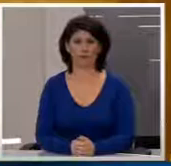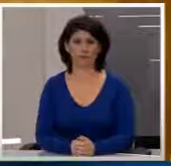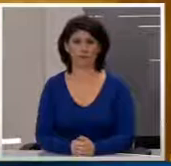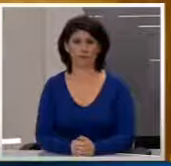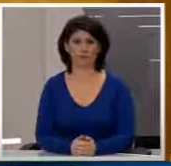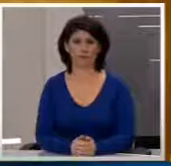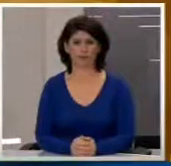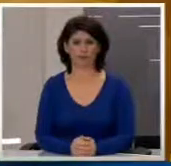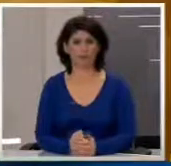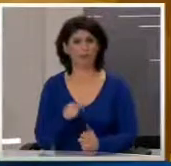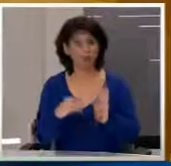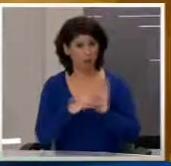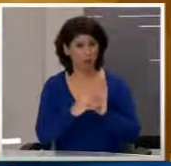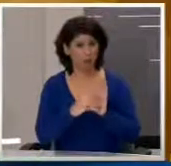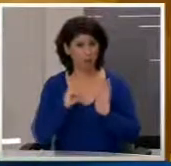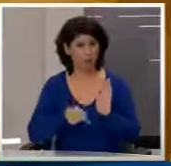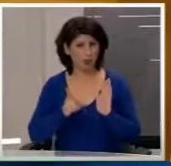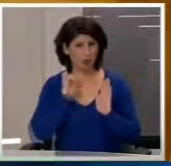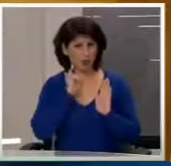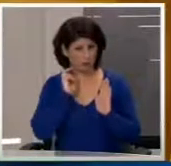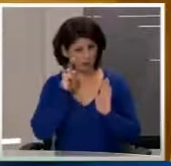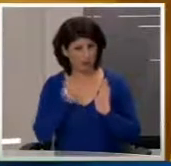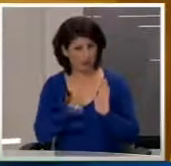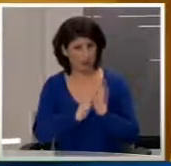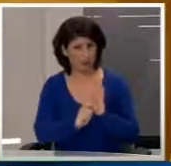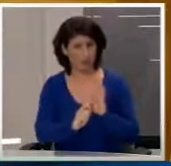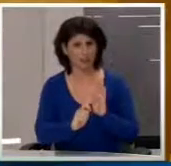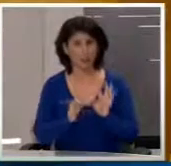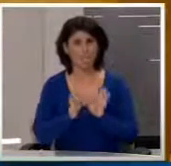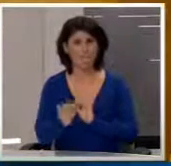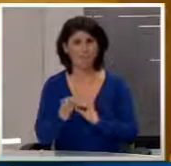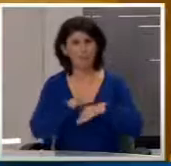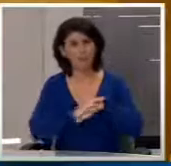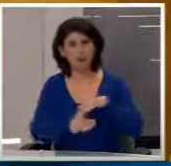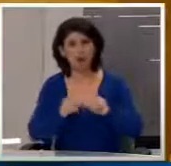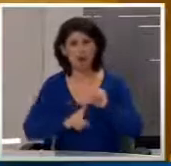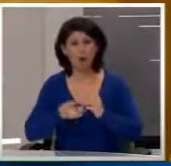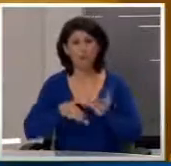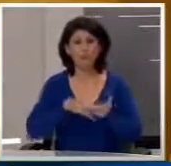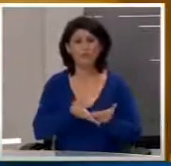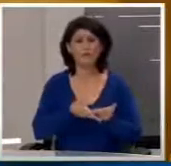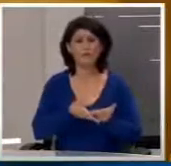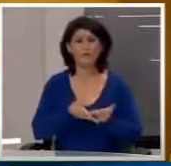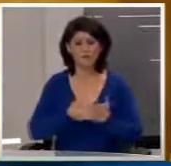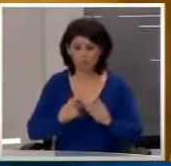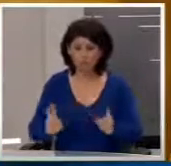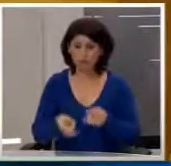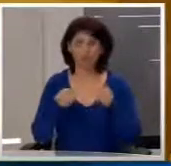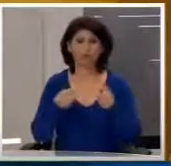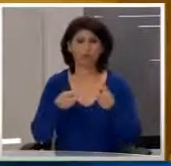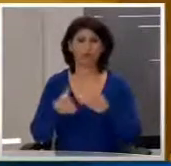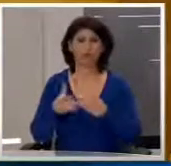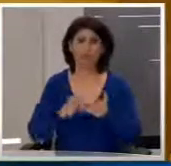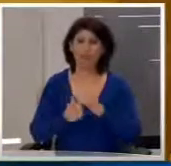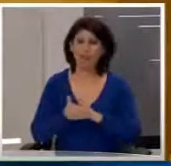Ξέρετε πώς επιγράφεται αυτό το άρθρο του ποινικού κώδικα? Μέτρα επιοίκειας για όσους συμβάλλουν στην αποκάλυψη πράξεων